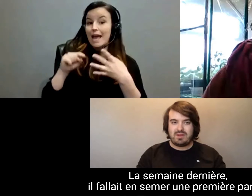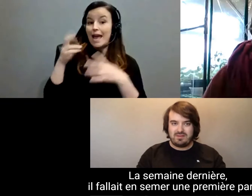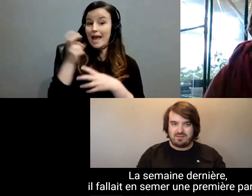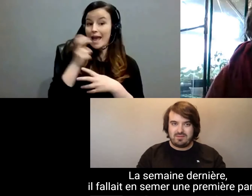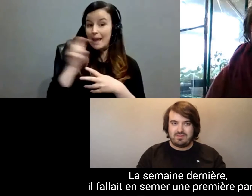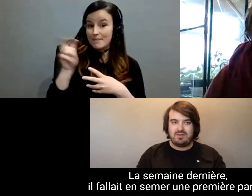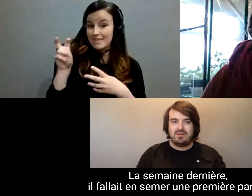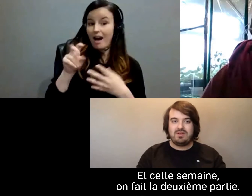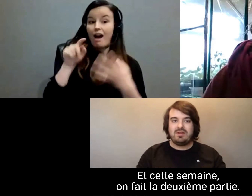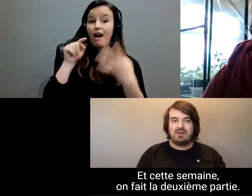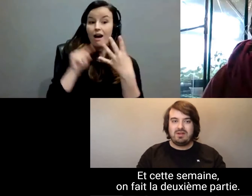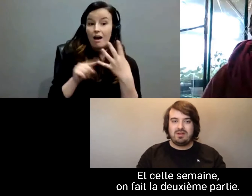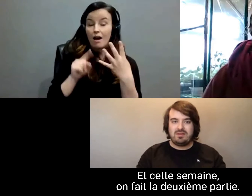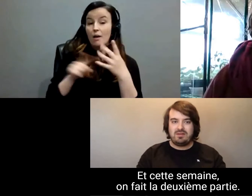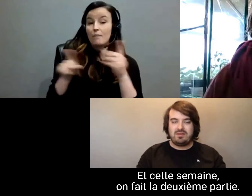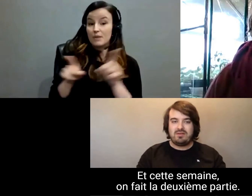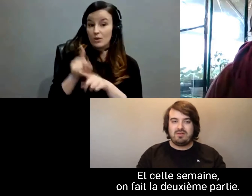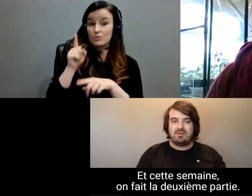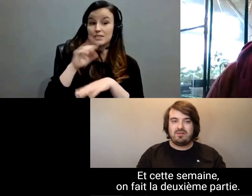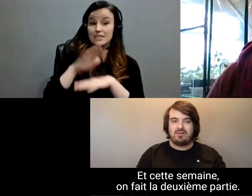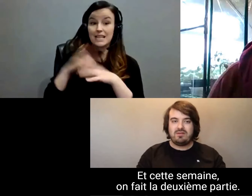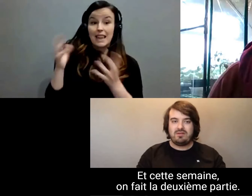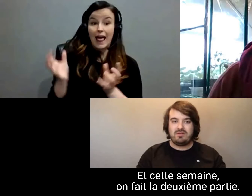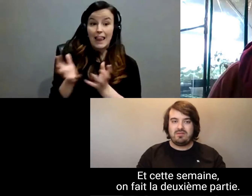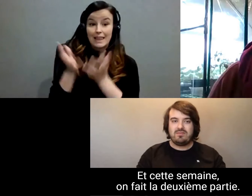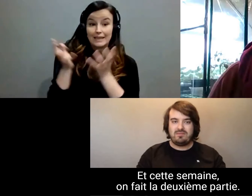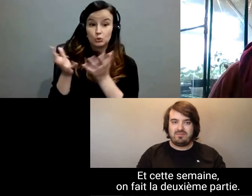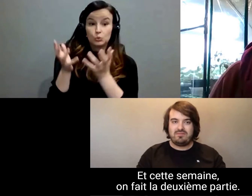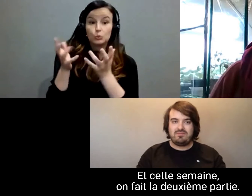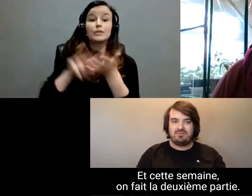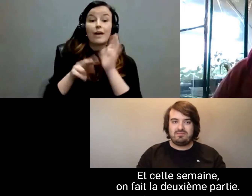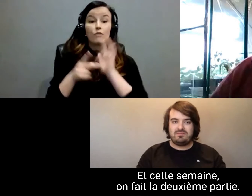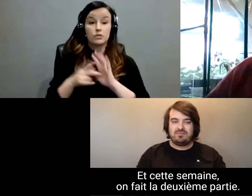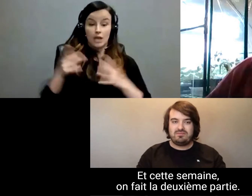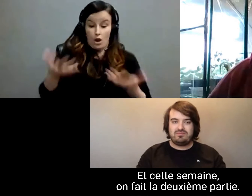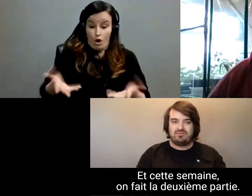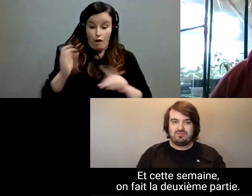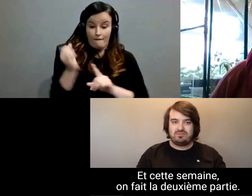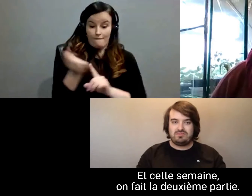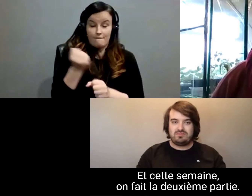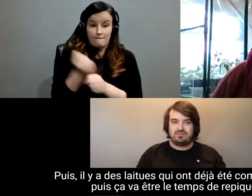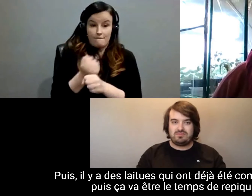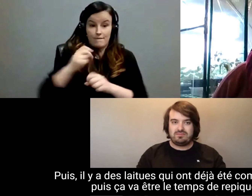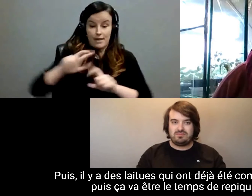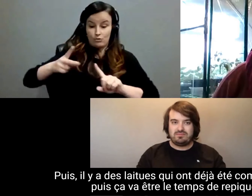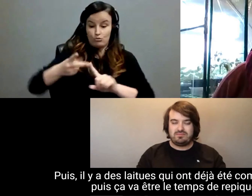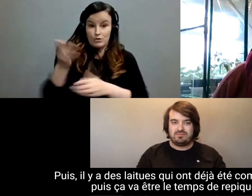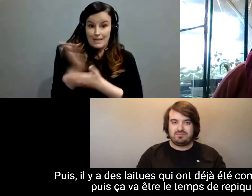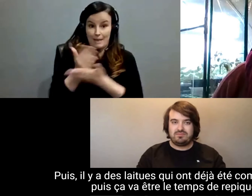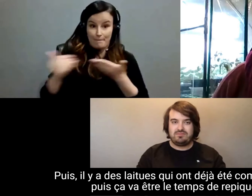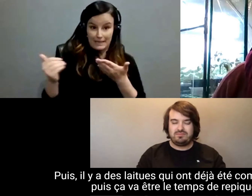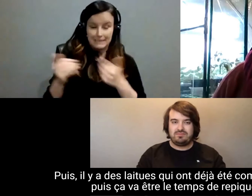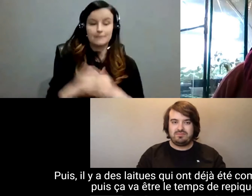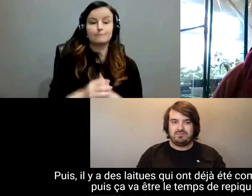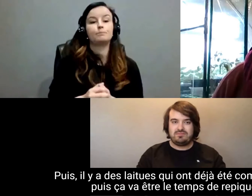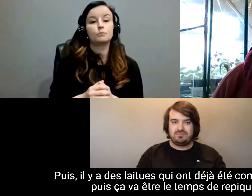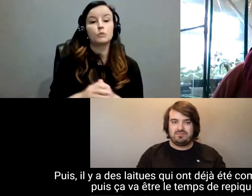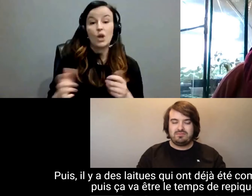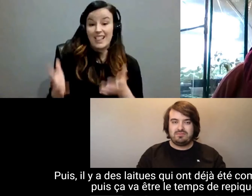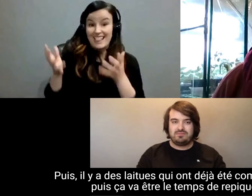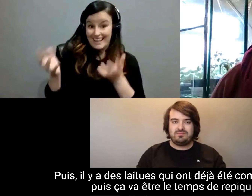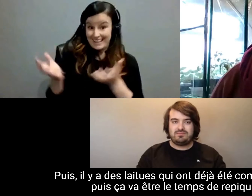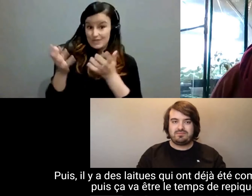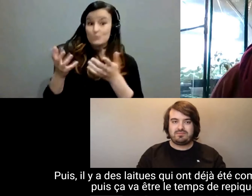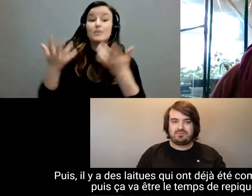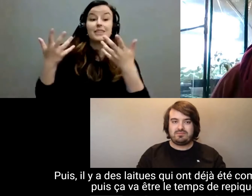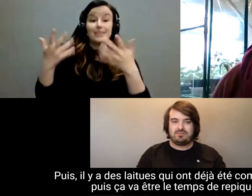premières parties. Et cette semaine, on fait la deuxième partie. Puis, il y a des laitues qui ont déjà